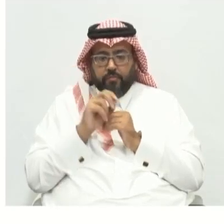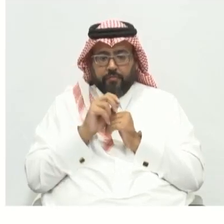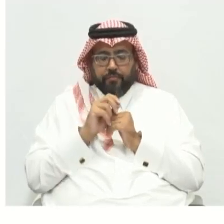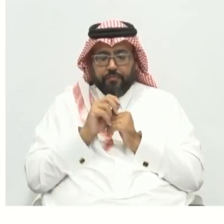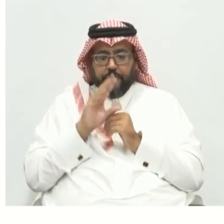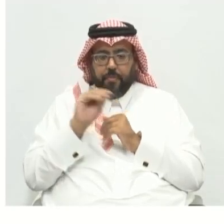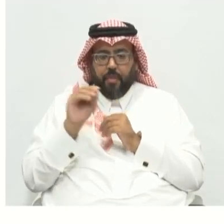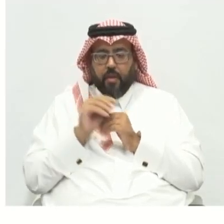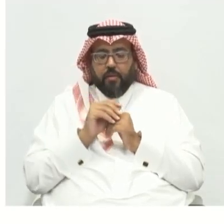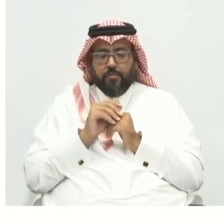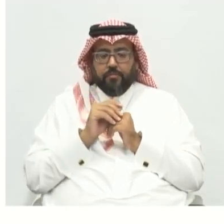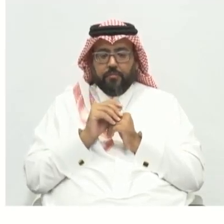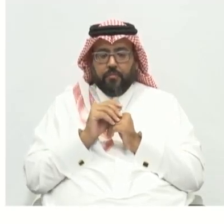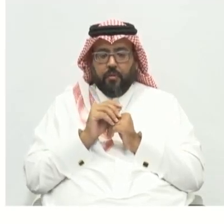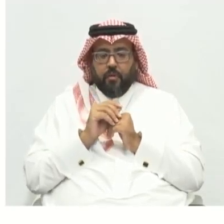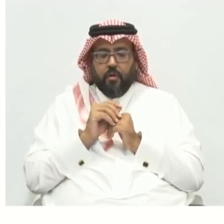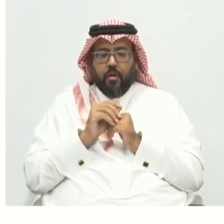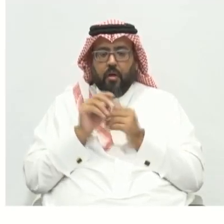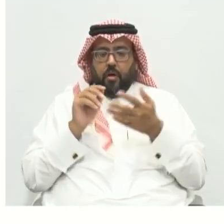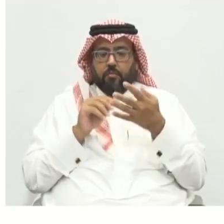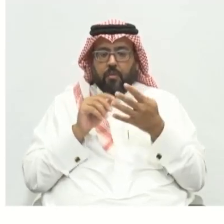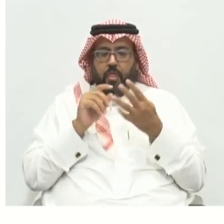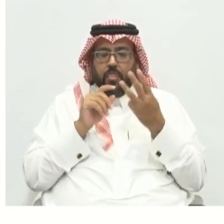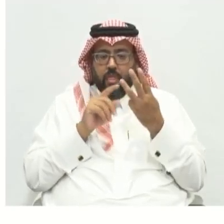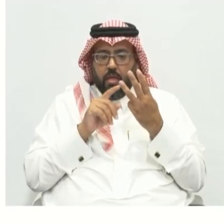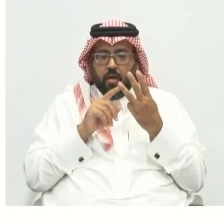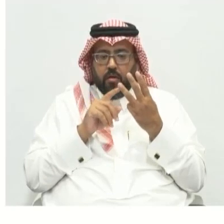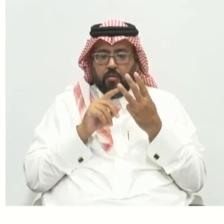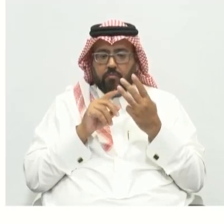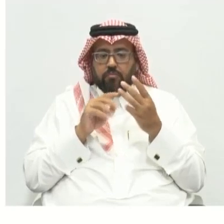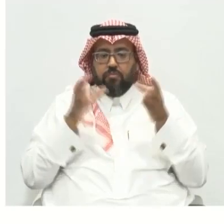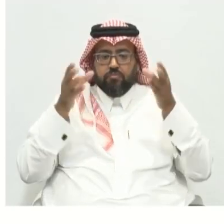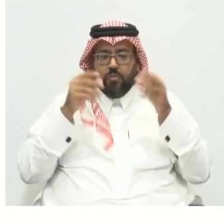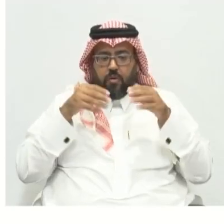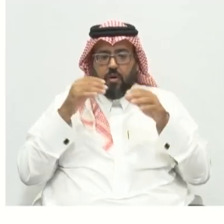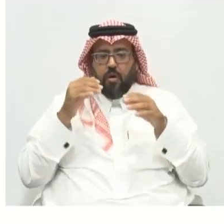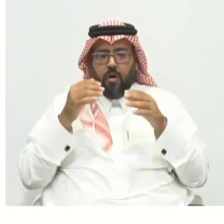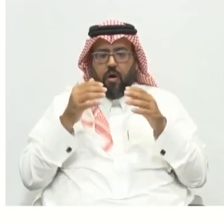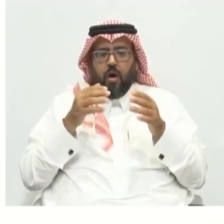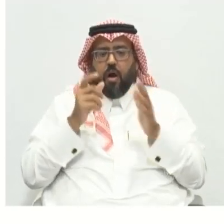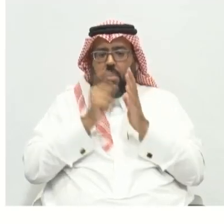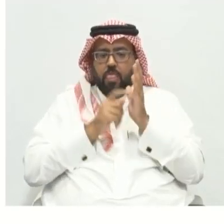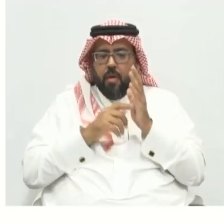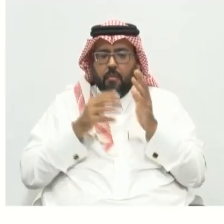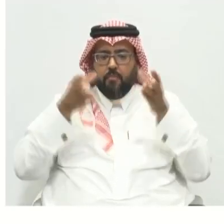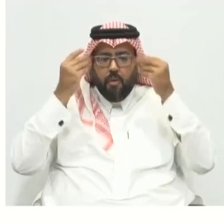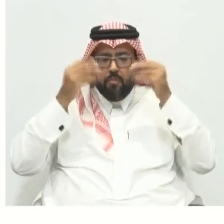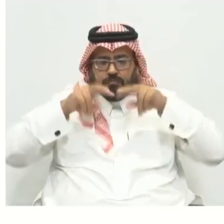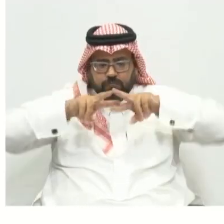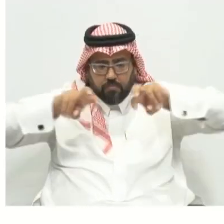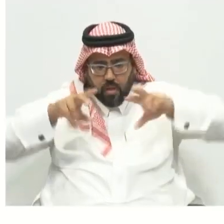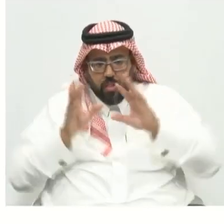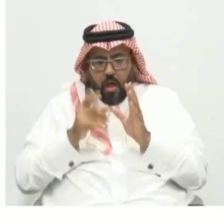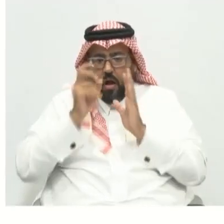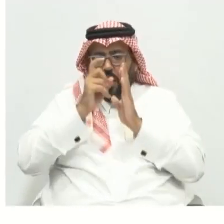القانونيه وردت في الماده الثالثه الفقره الرابع من نظام الجرائم المعلوماتيه ما نصه هذا هنا مثال على ماذا على القاعده